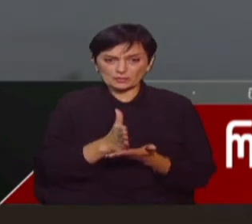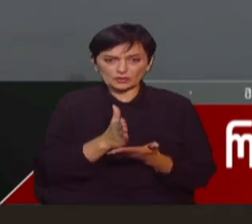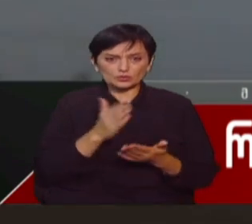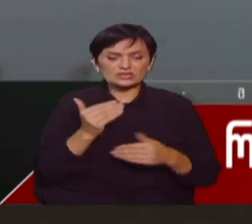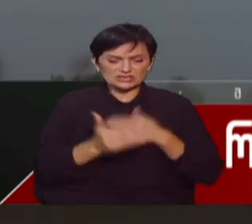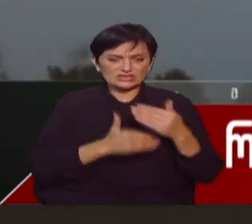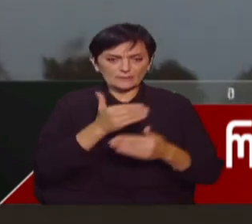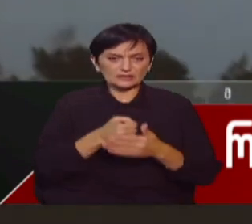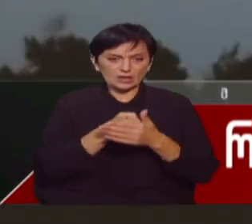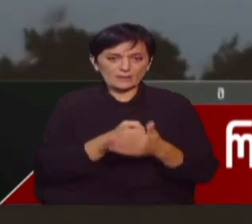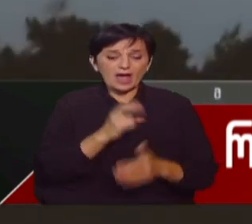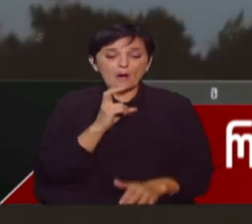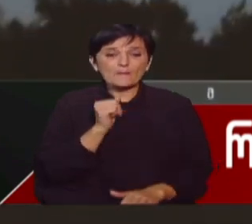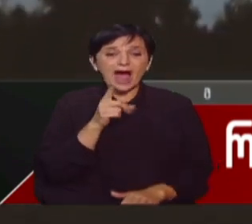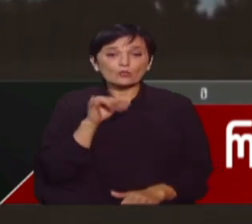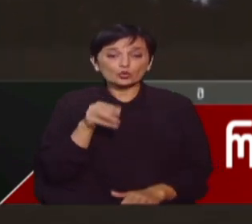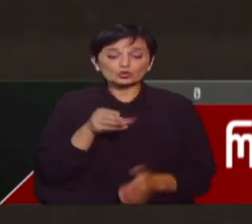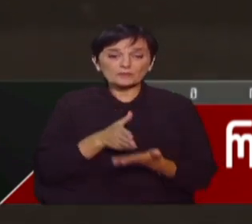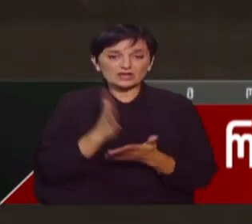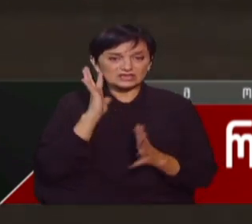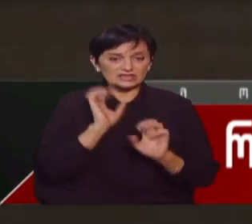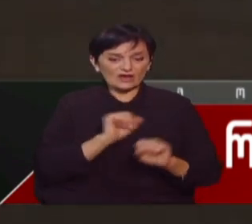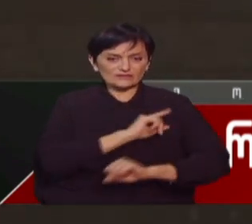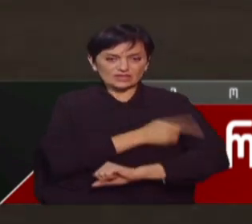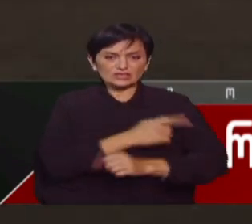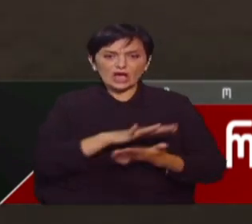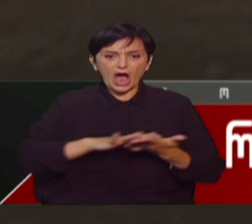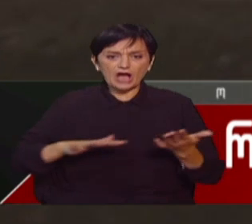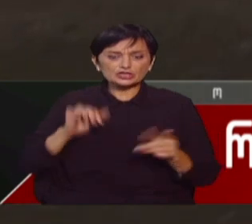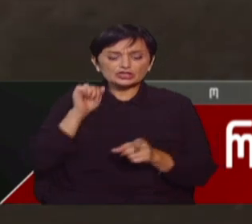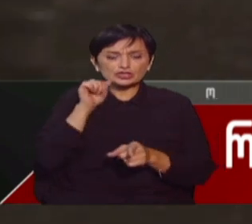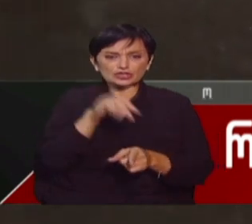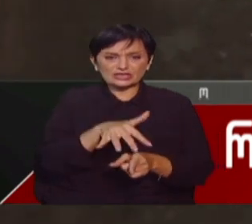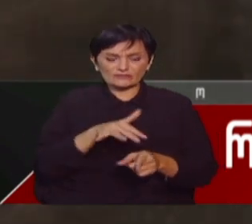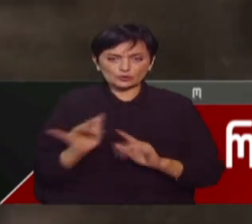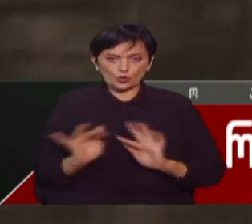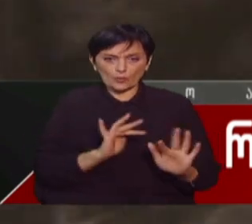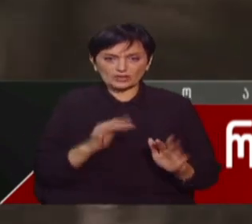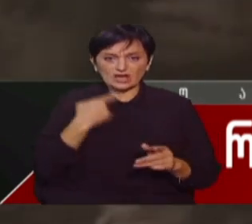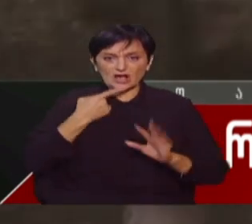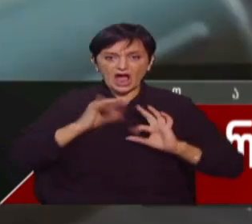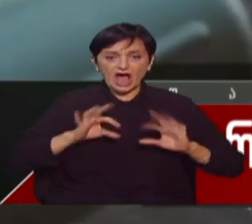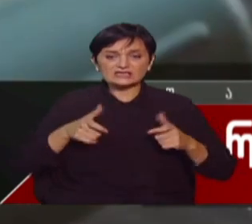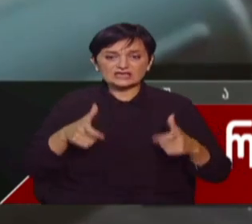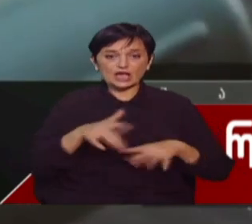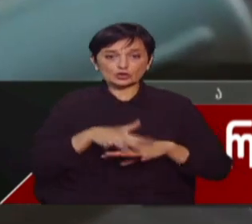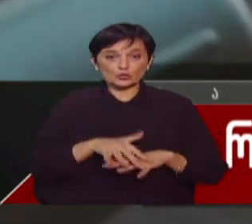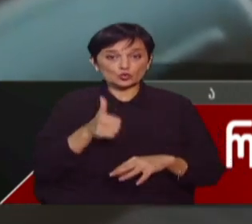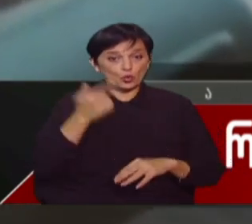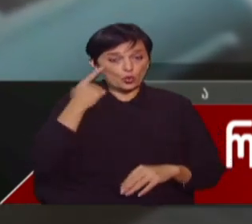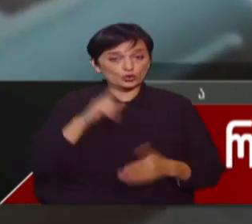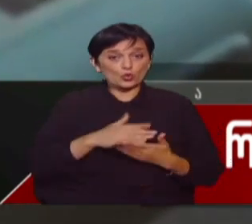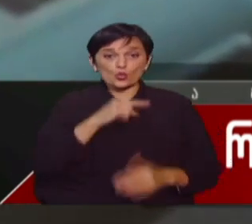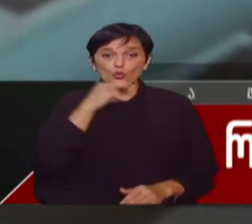isini zarmatebebs axtseven Bakhmutis mimartulebit tavdatsvis zalebi agzeleben chetevit operatsiebs. Atsxadeben genshtabshi, rogorc